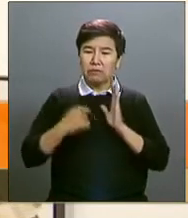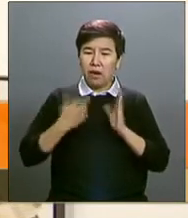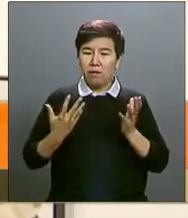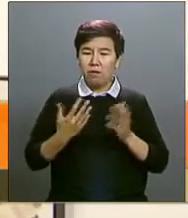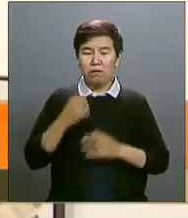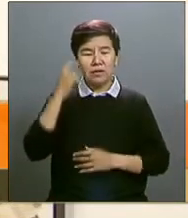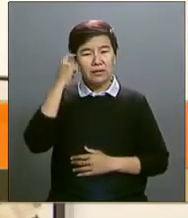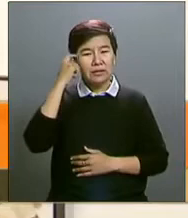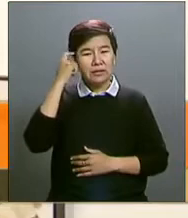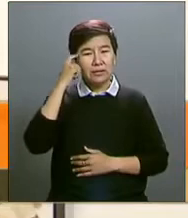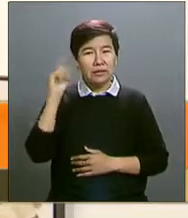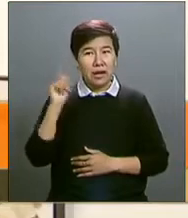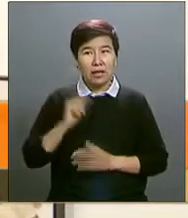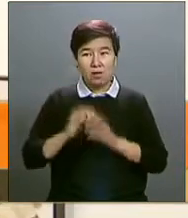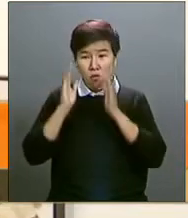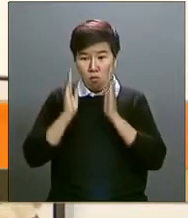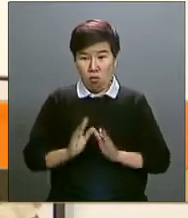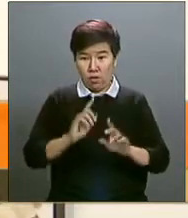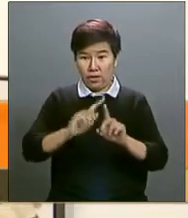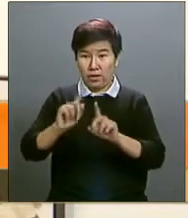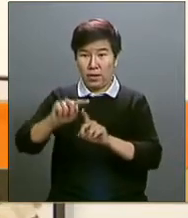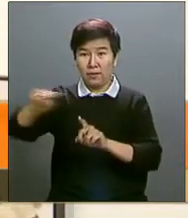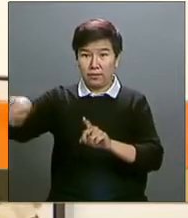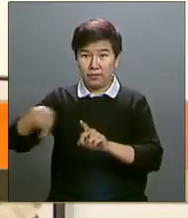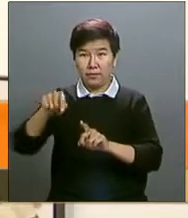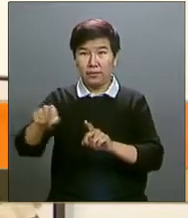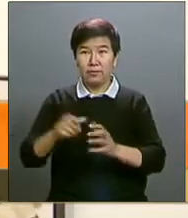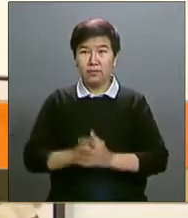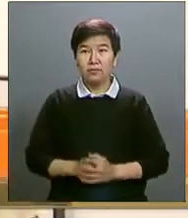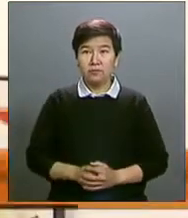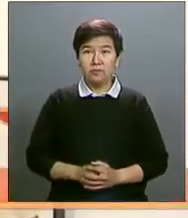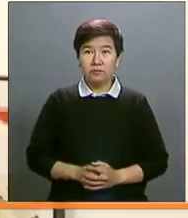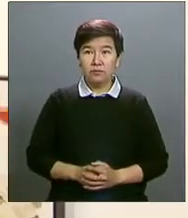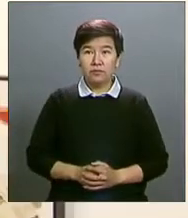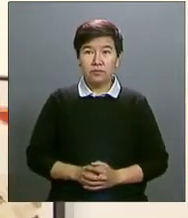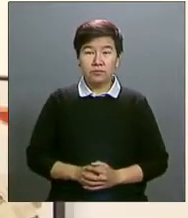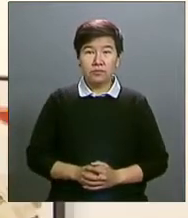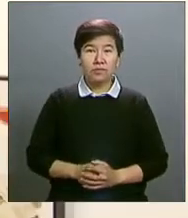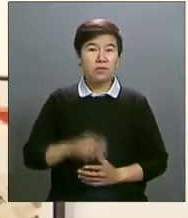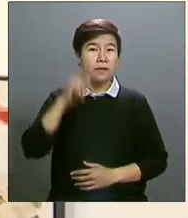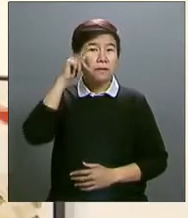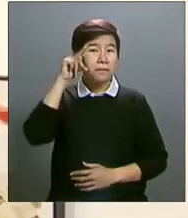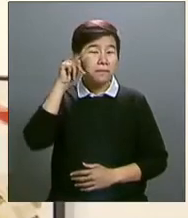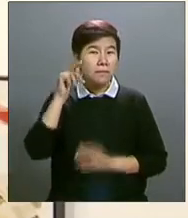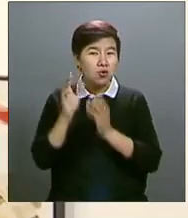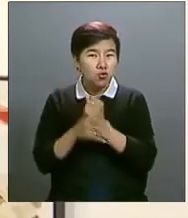ากขึ้นก็คือคนหลายๆคนนะฮะโดยเฉพาะคนที่แบบเรียนเด็กที่เป็นกระเทยที่เรียนในศาสนาหรือว่าคน